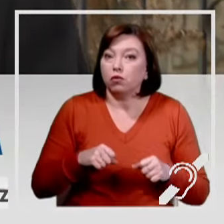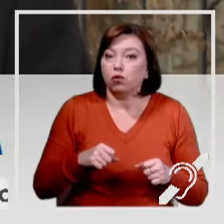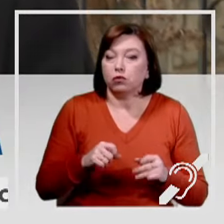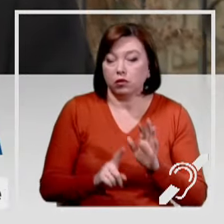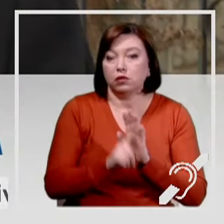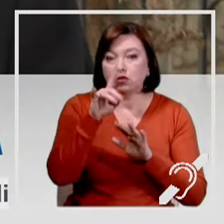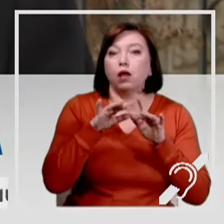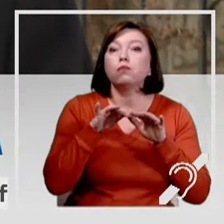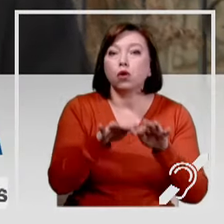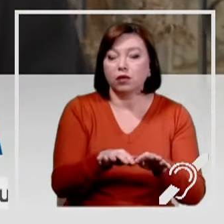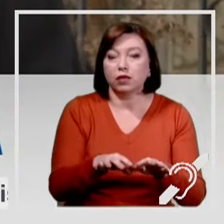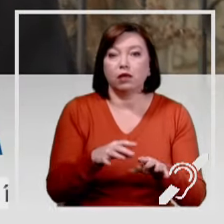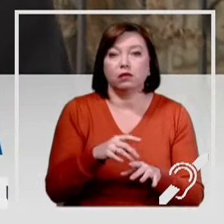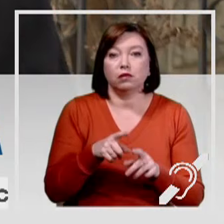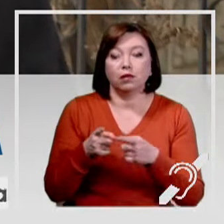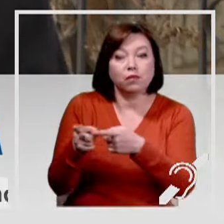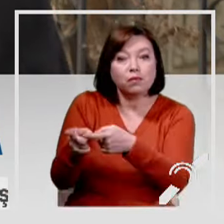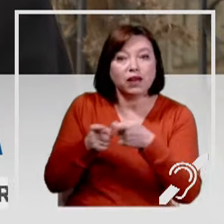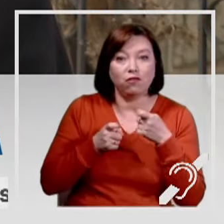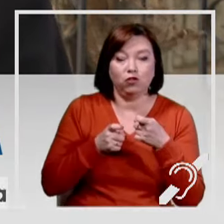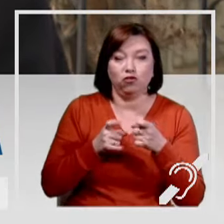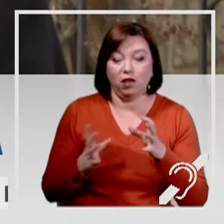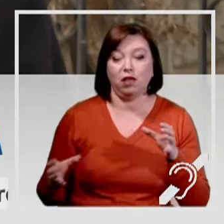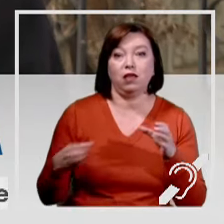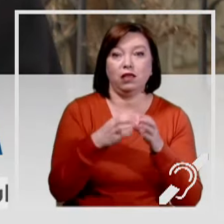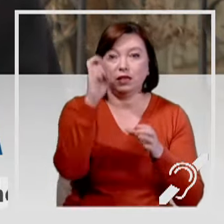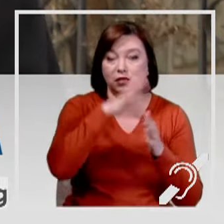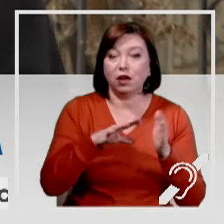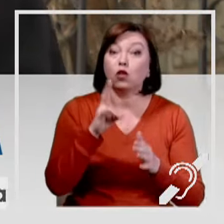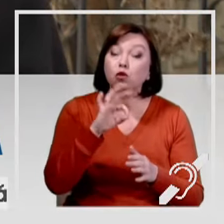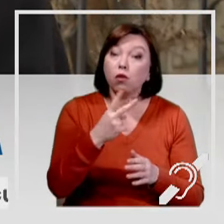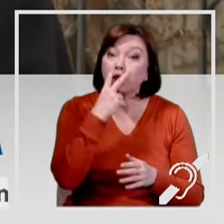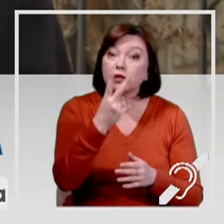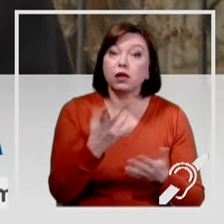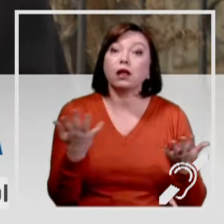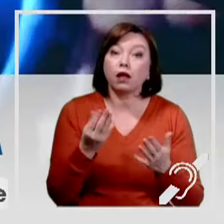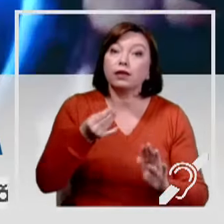să inițiem procesul de reintegrare pașnică a țării, dar trebuie să vedem și care sunt costurile.